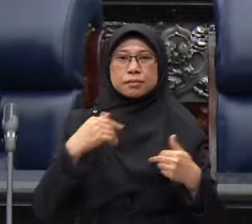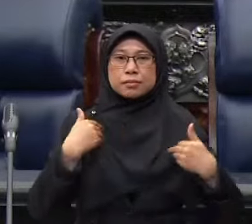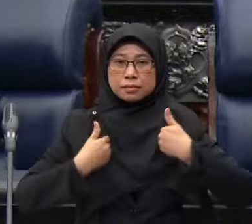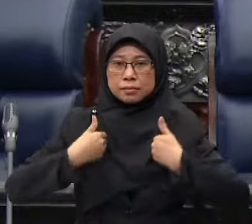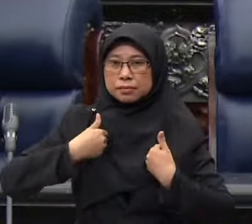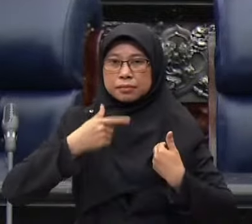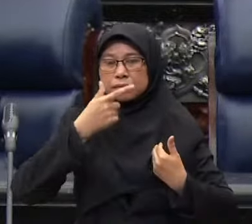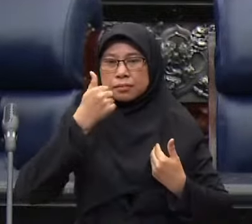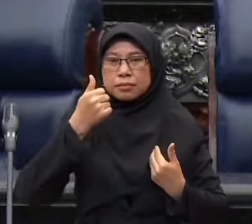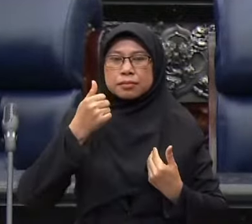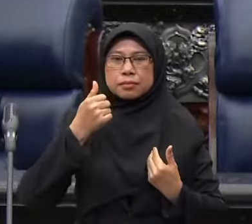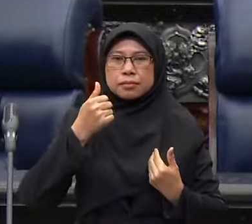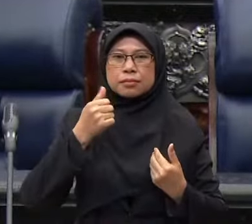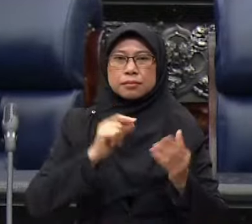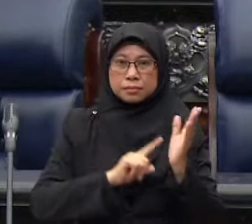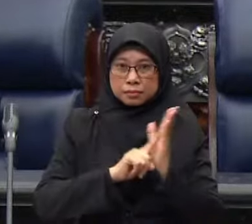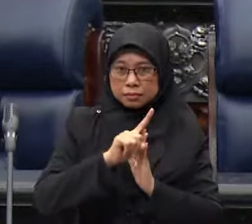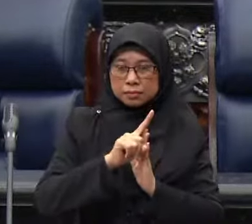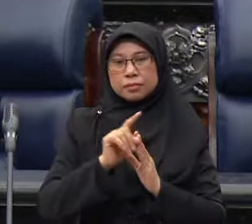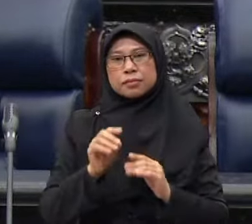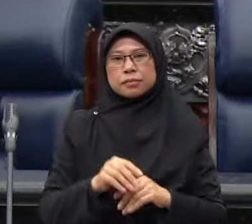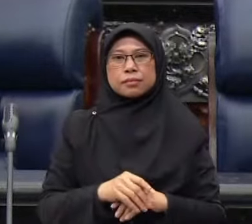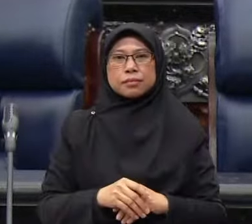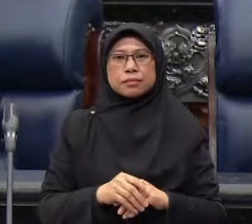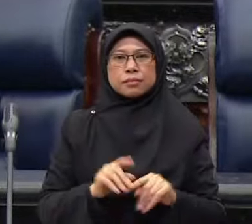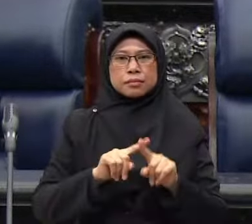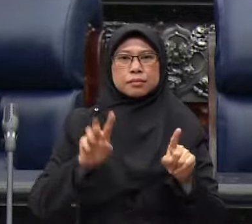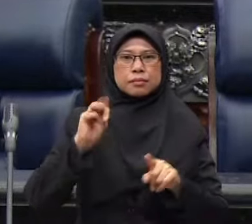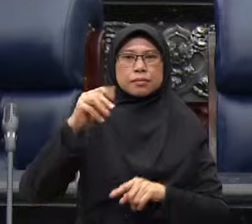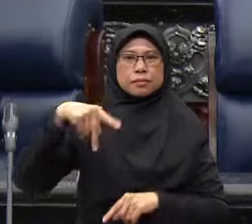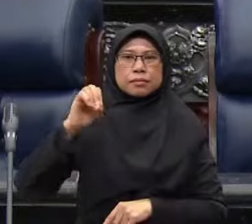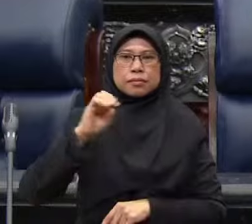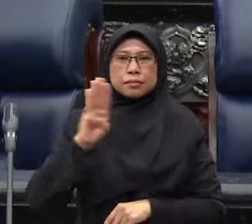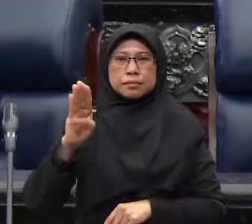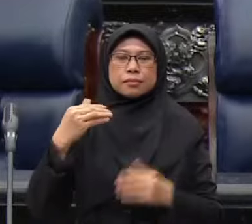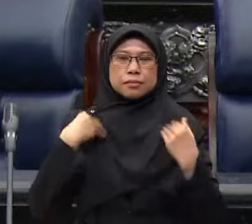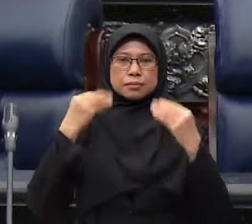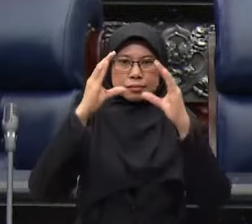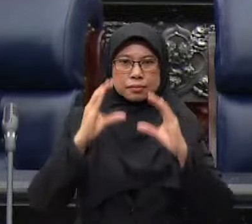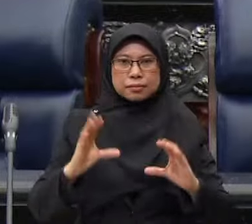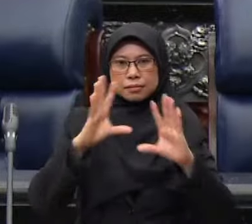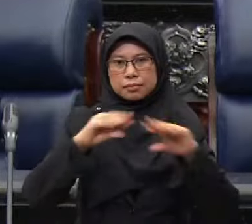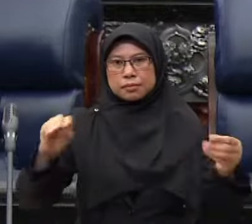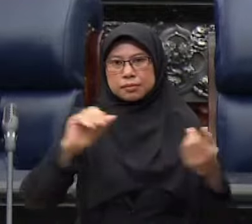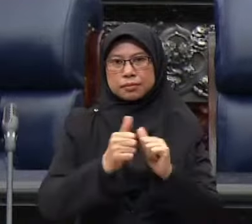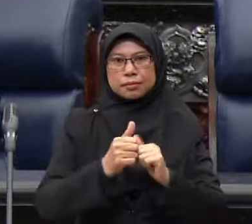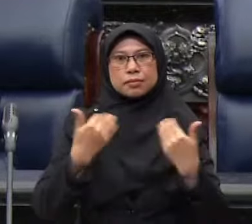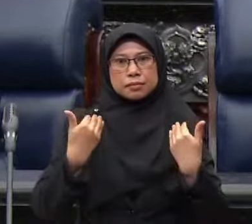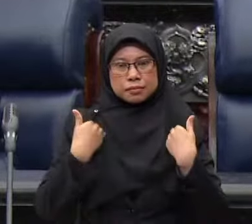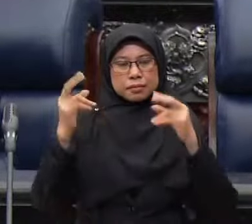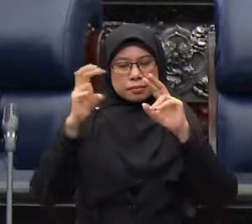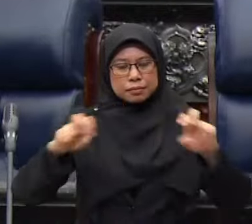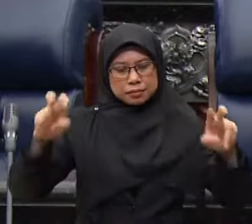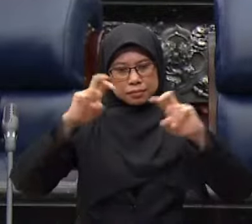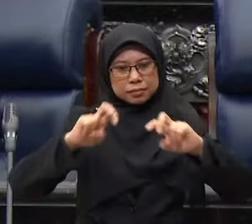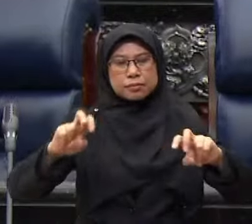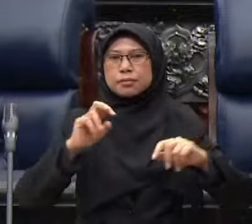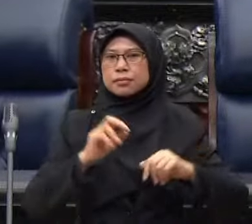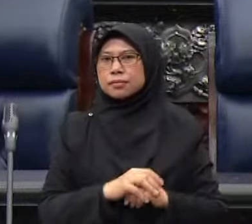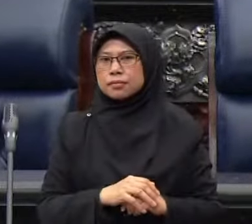CR fibernya tinggi tetapi hari ini mpob dah ada solutionnya mereka dah buat kajian bawa melalui Solid